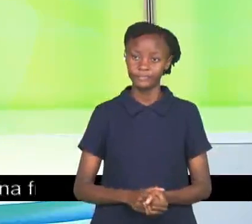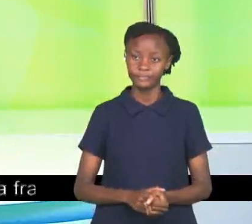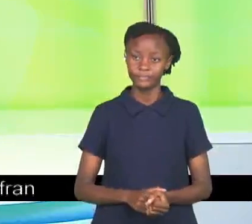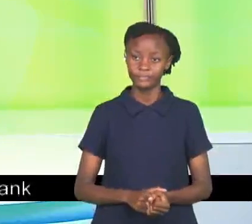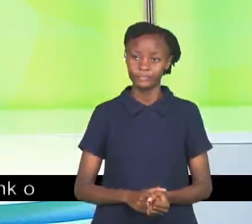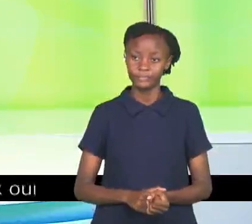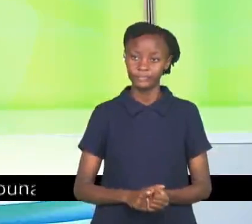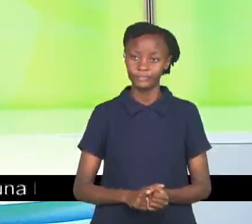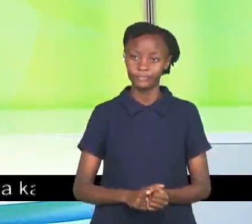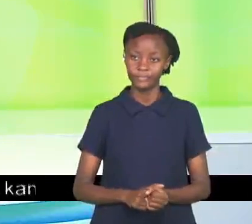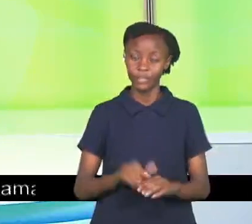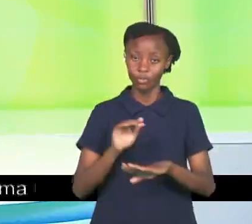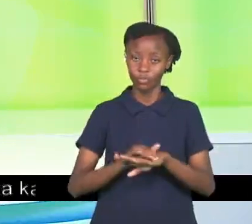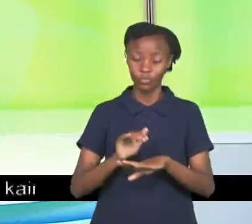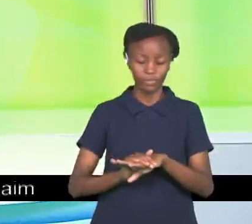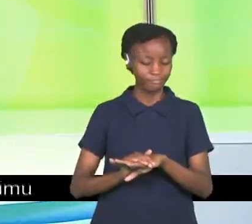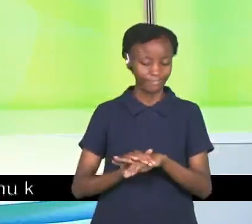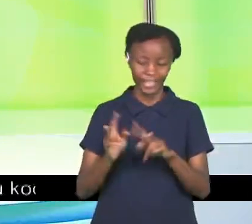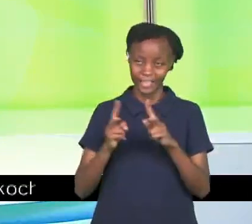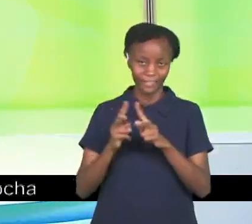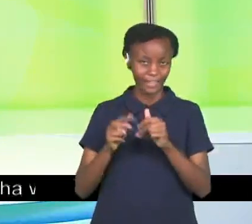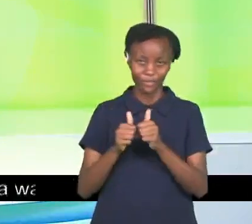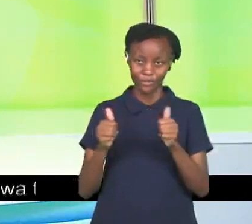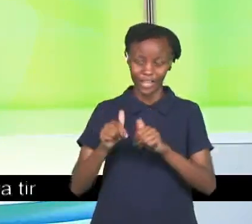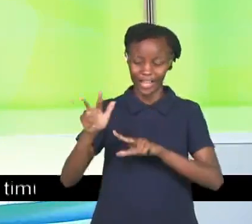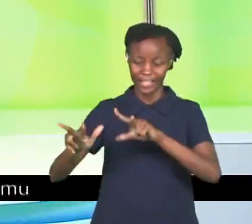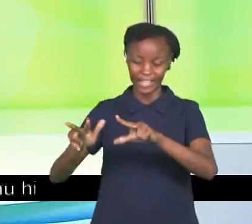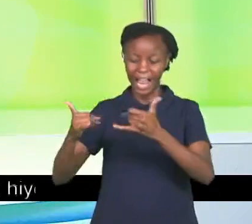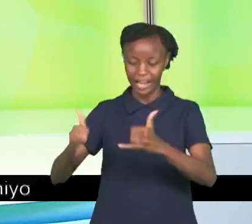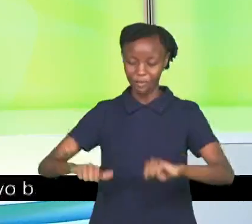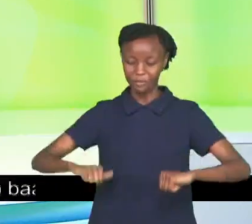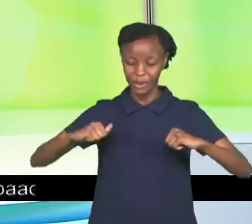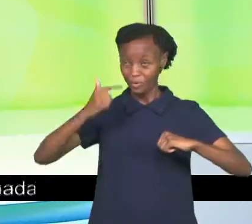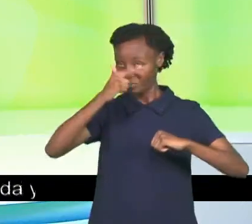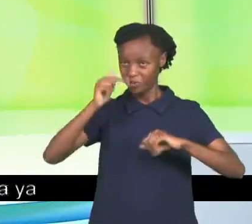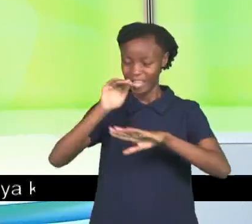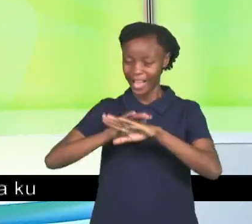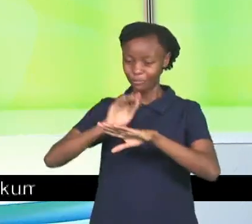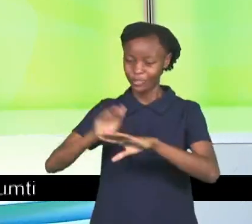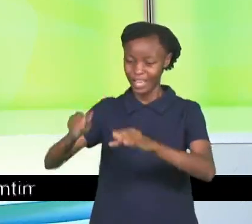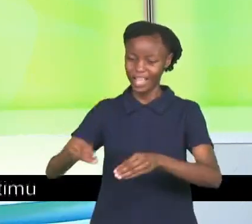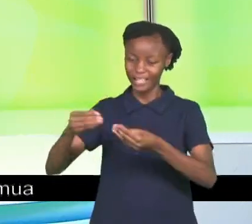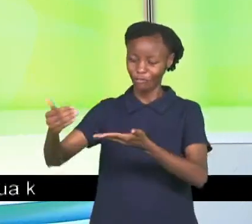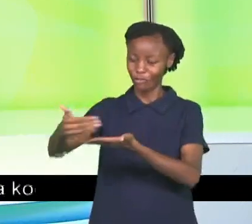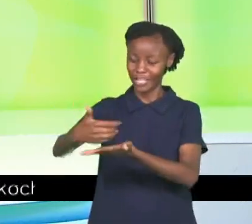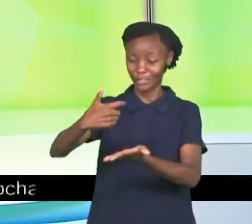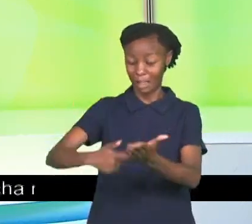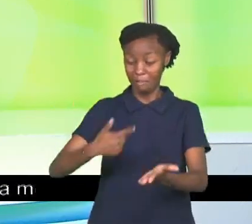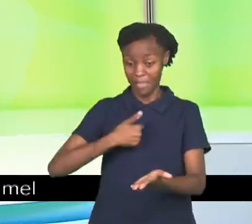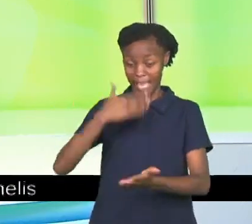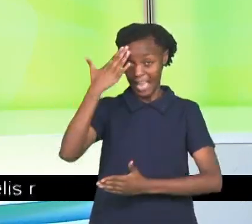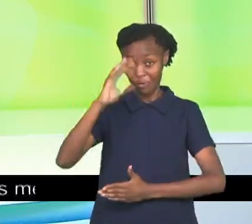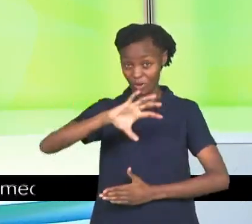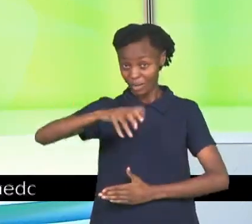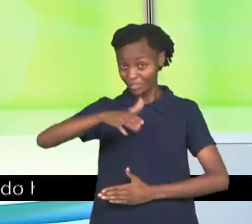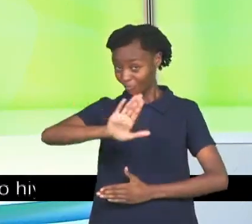Naam, so daktari, kabisa ni ushindi ambao Kirinyaga wanajivunia kwa sasa kwa kuwa watoaji wazuri wa ushuru. Tusijui katika kaunti yako hali iko namna